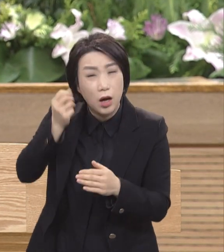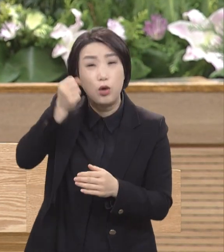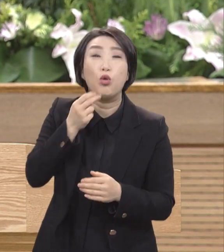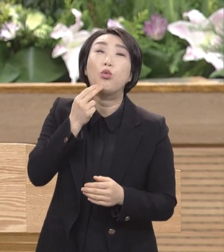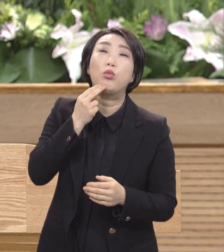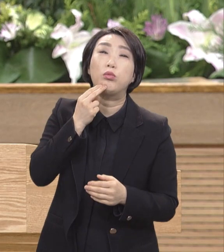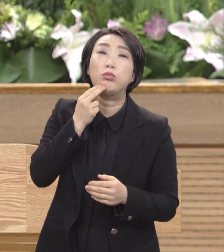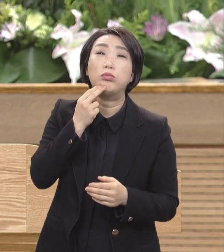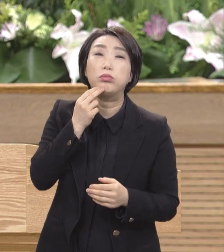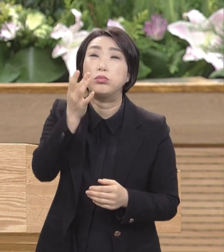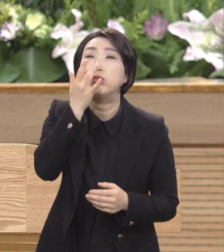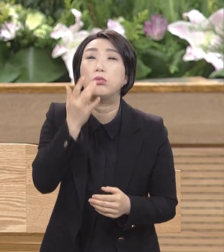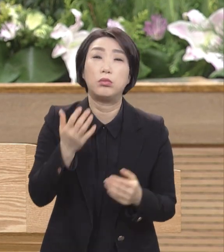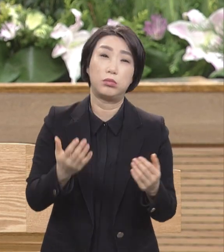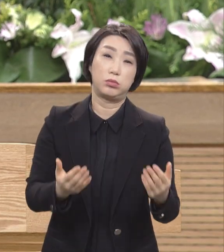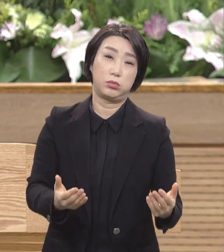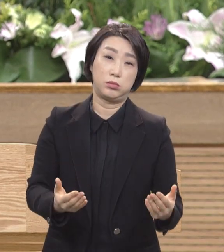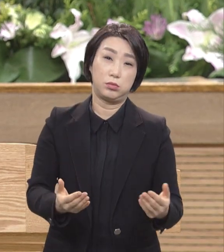않는가?